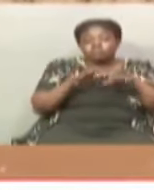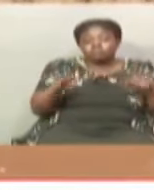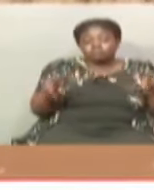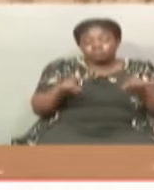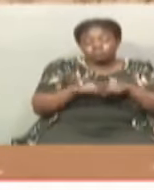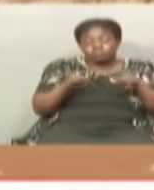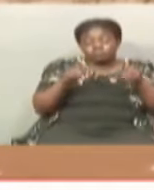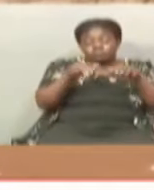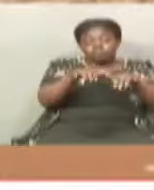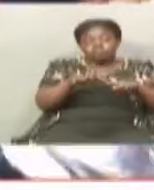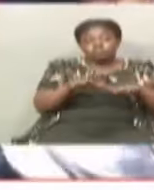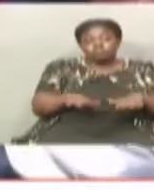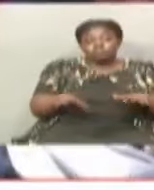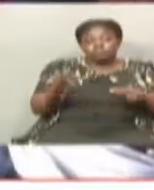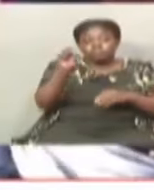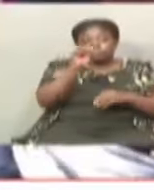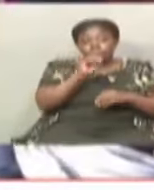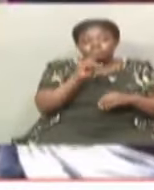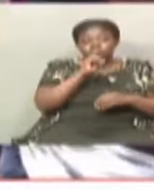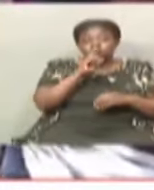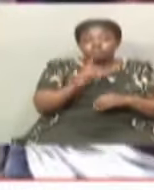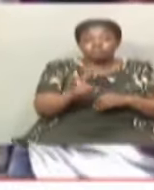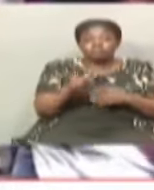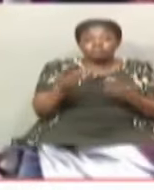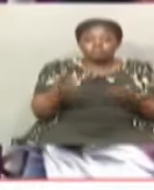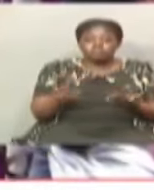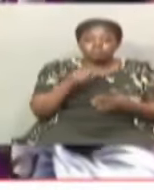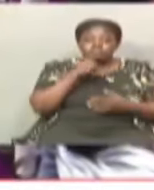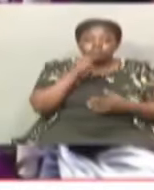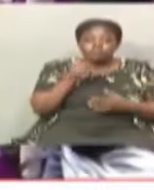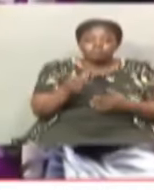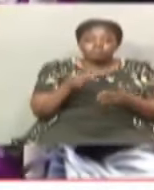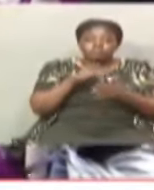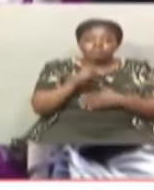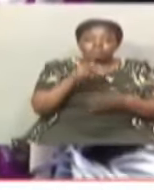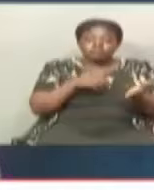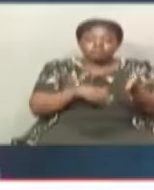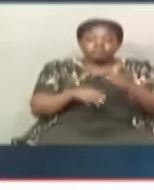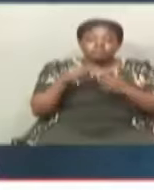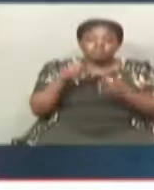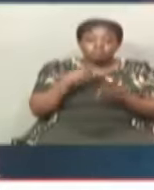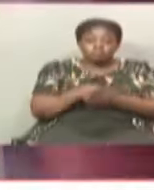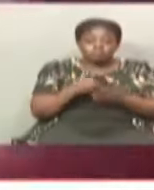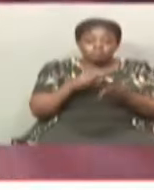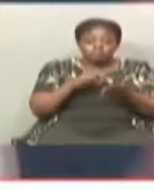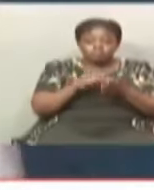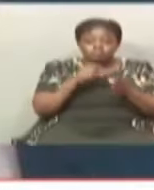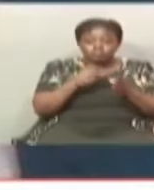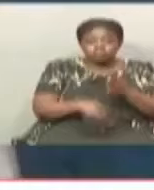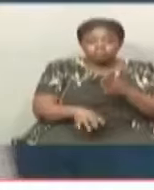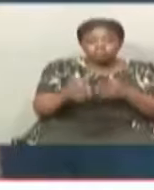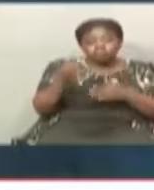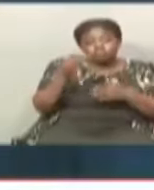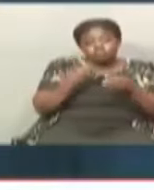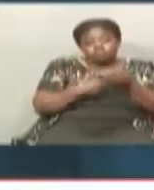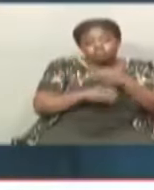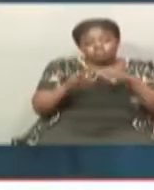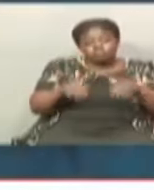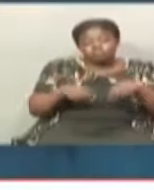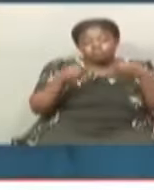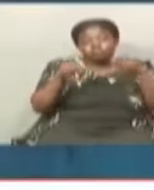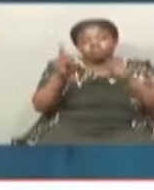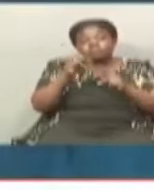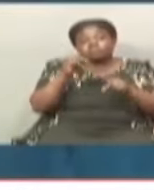ly'ekijja nti baagula mpewo n'alagira Ssentongo abaddize ssente zaabwe. Kitegeeza bw'abanga yagula addize abantu